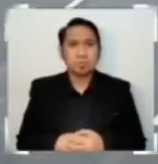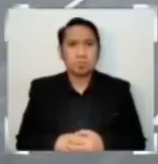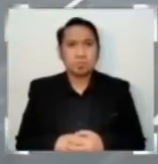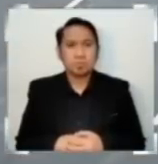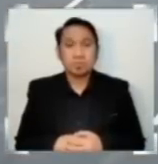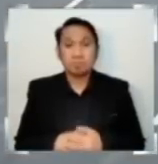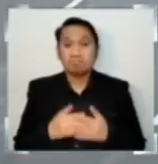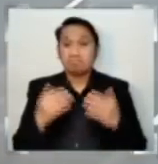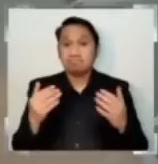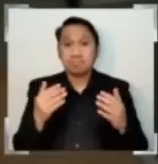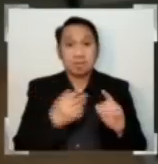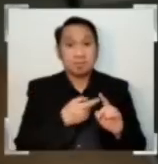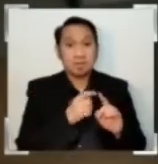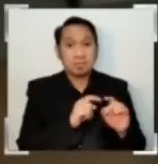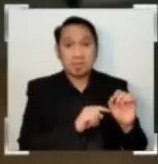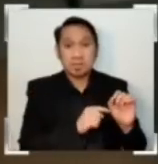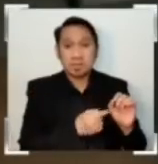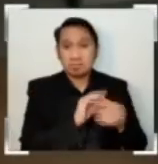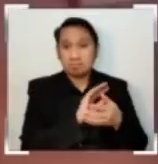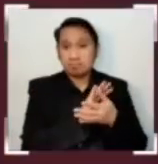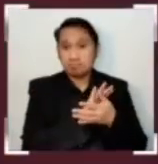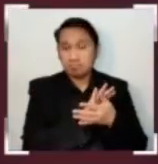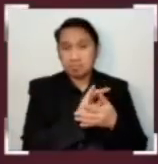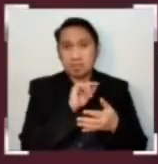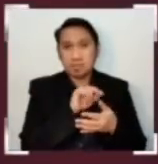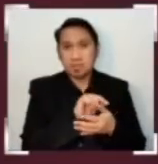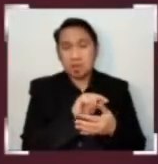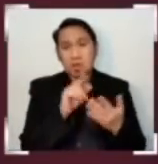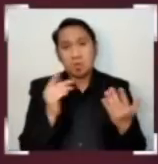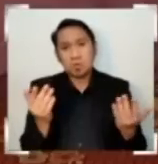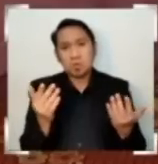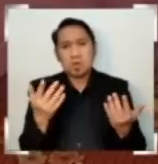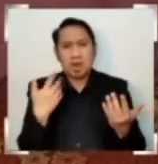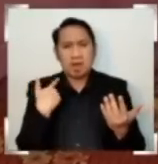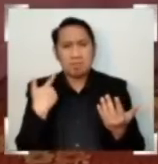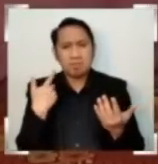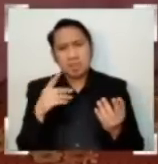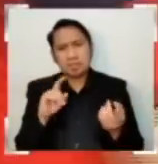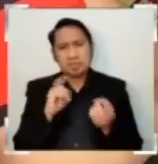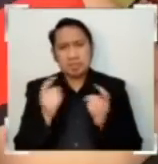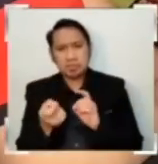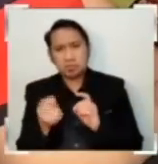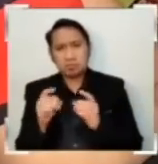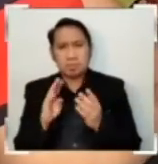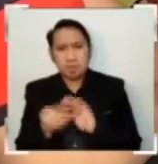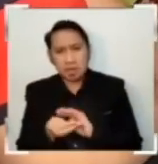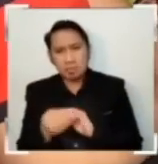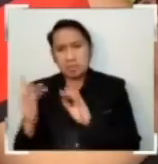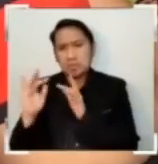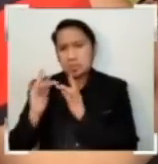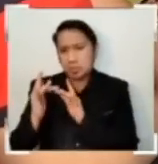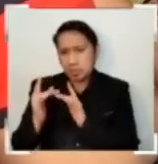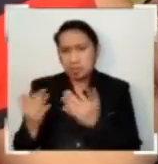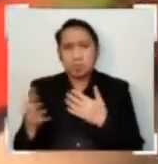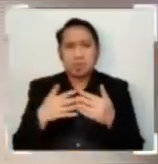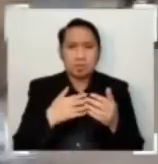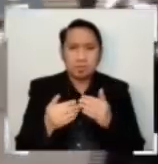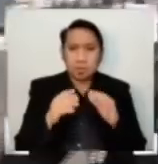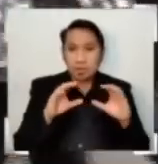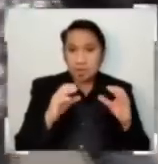Mula na magka-pandemya, nag-shift to online ang maraming aktibidad. Mapaklase, meeting, kahit ang